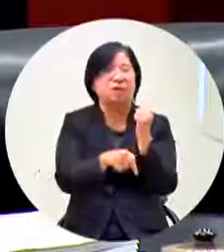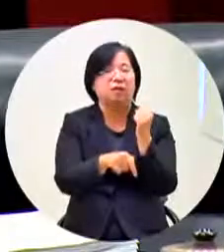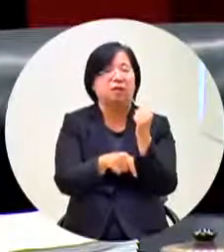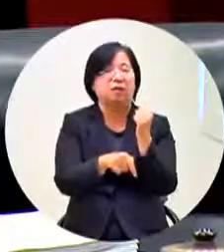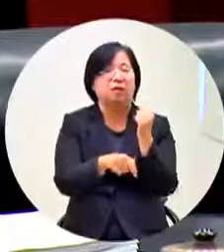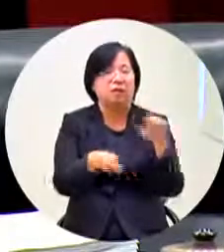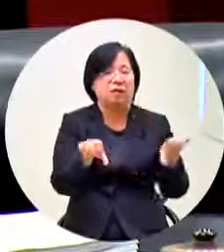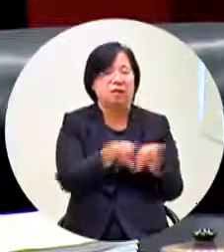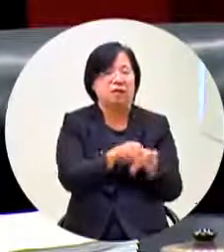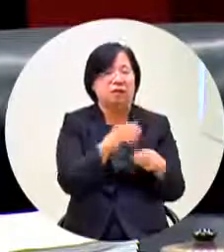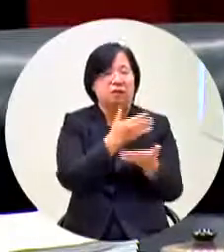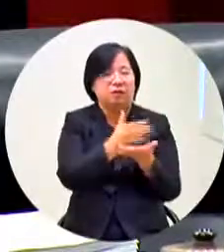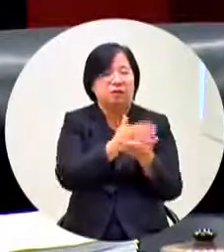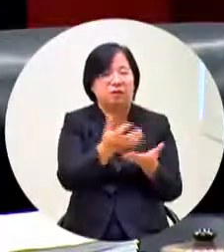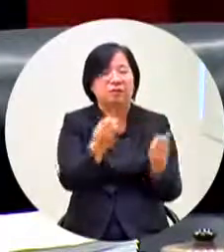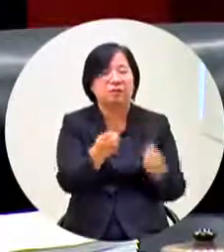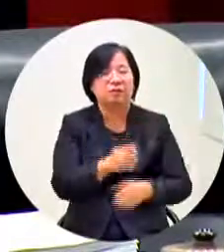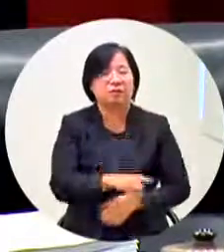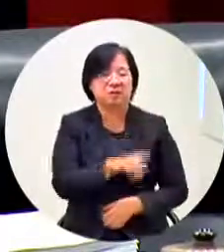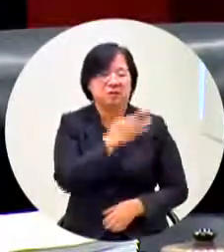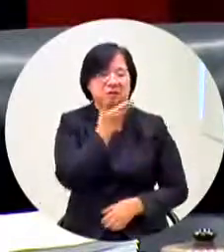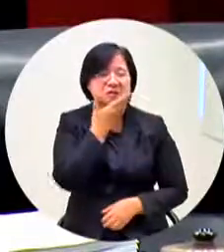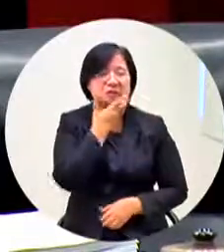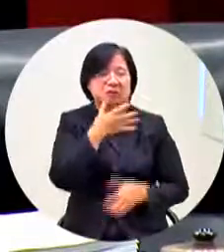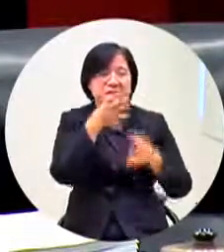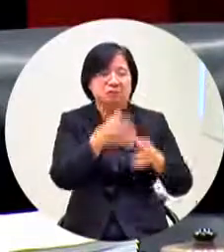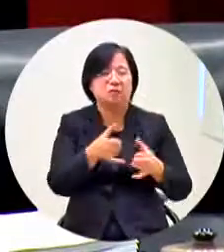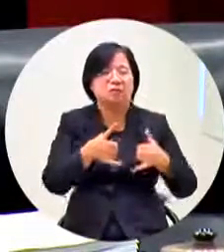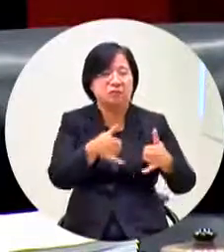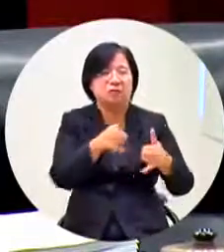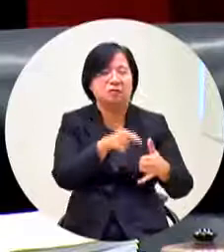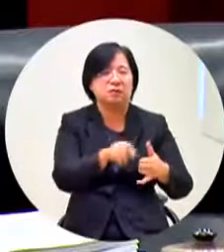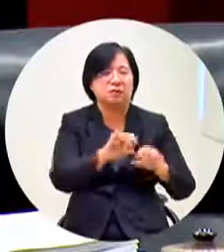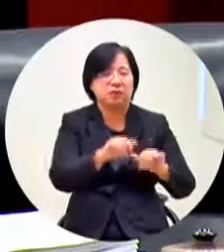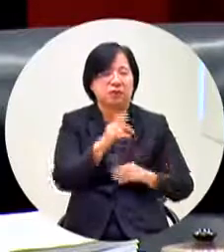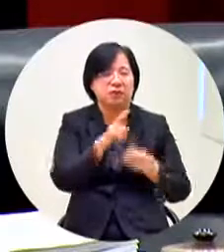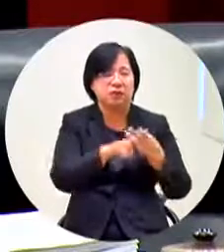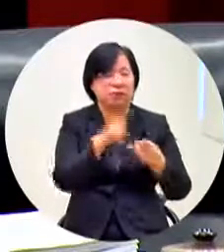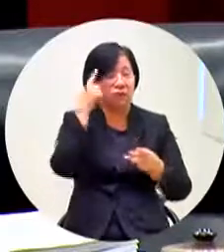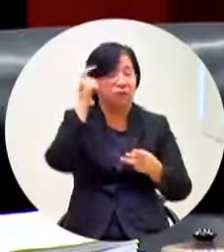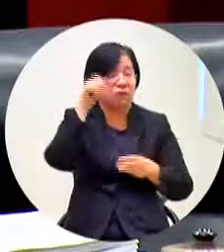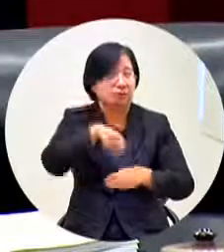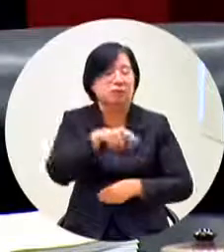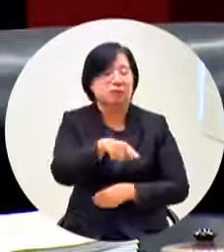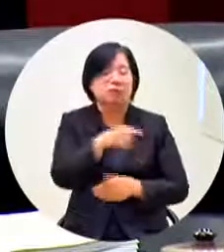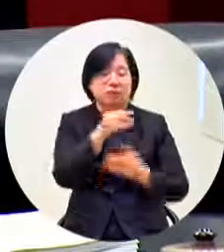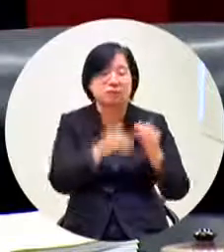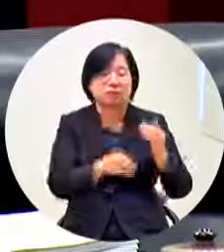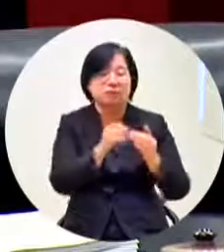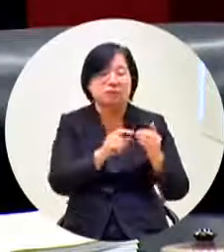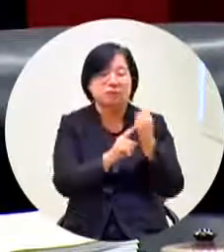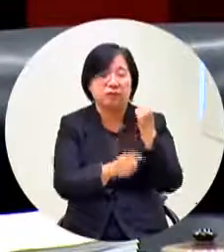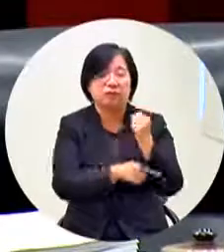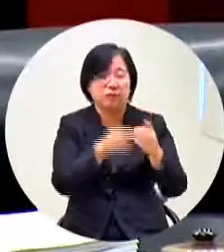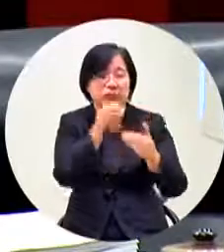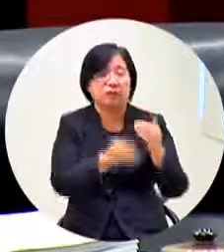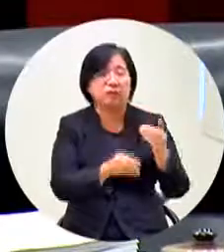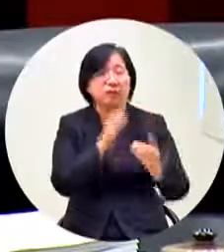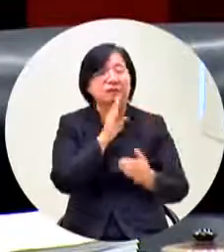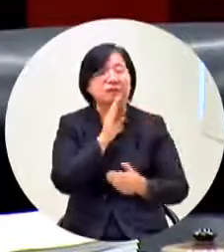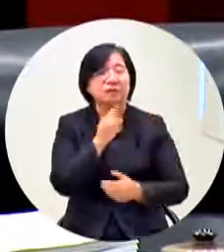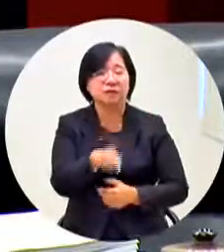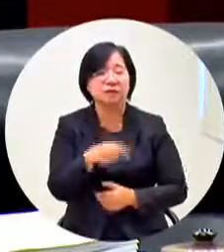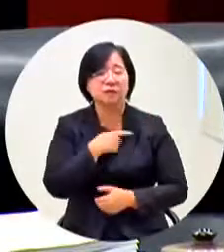做排水，就是因为施设道路要地主同意，当然这是法规，这是里面。但是后来我发